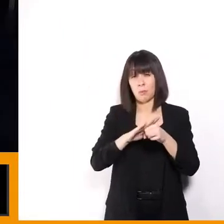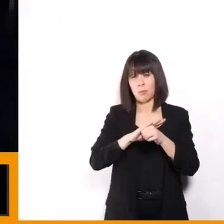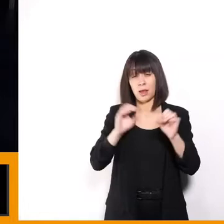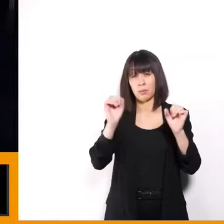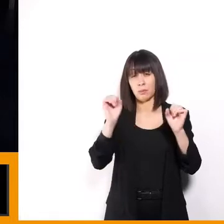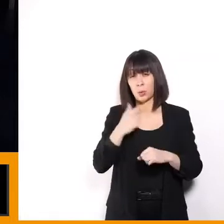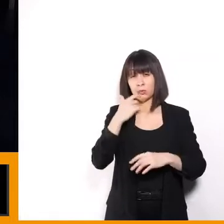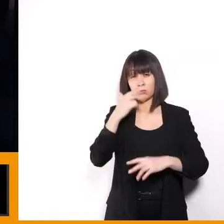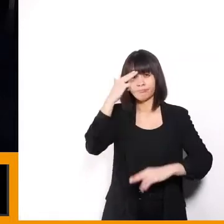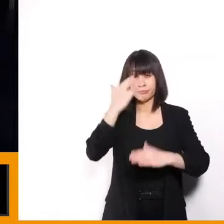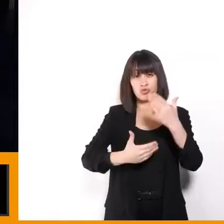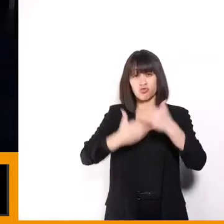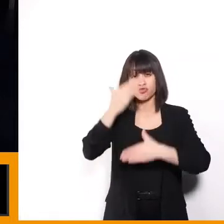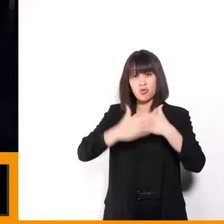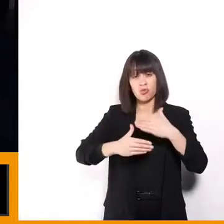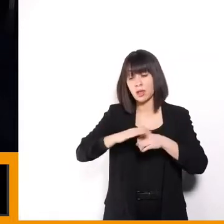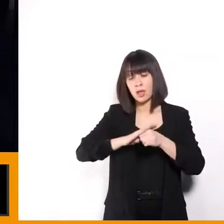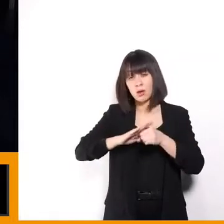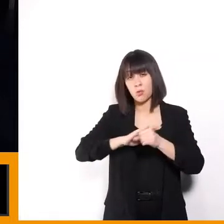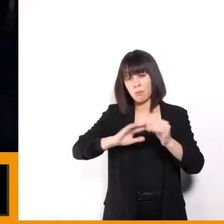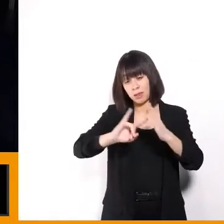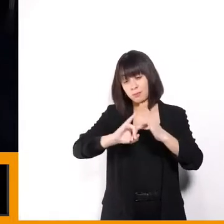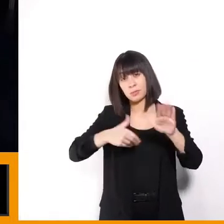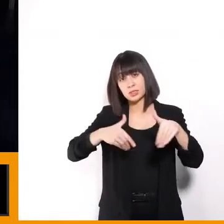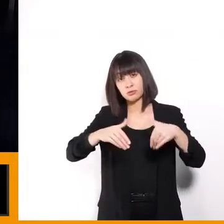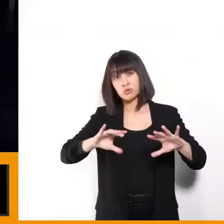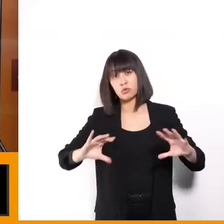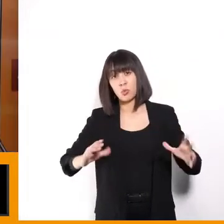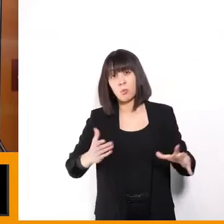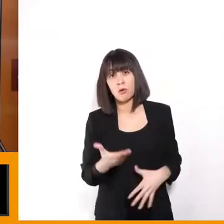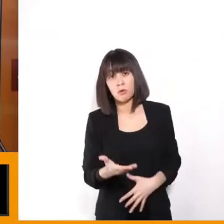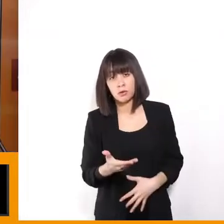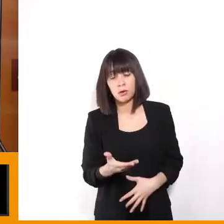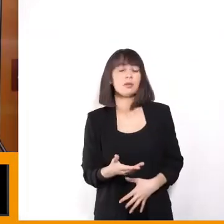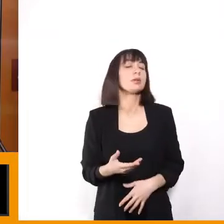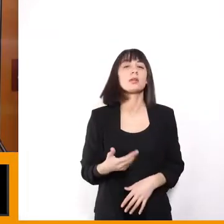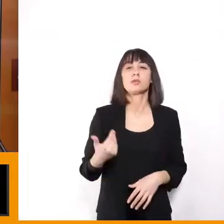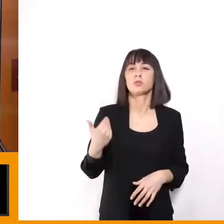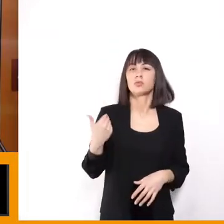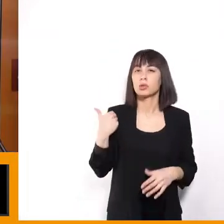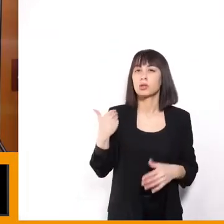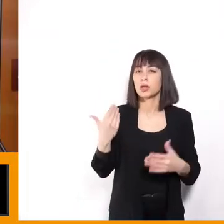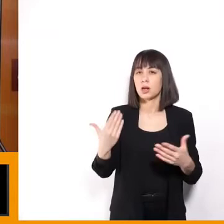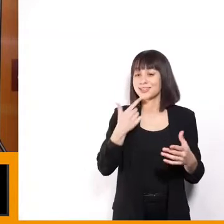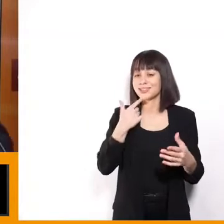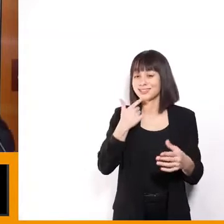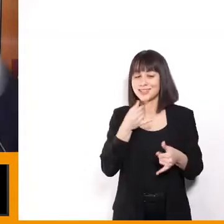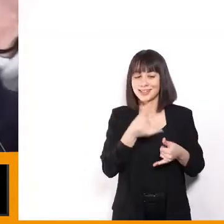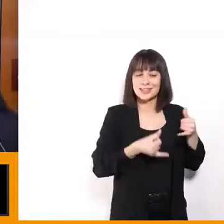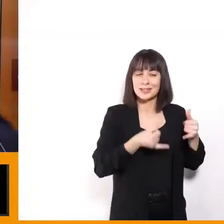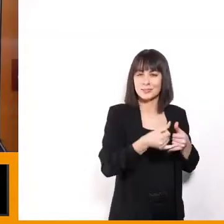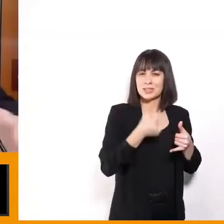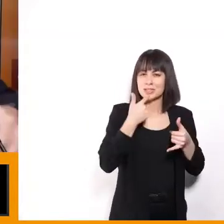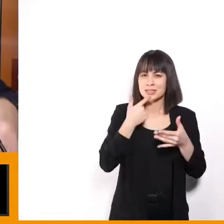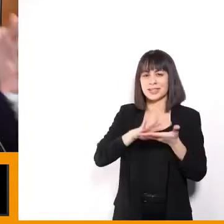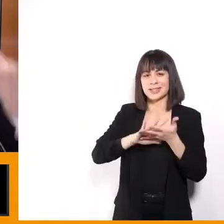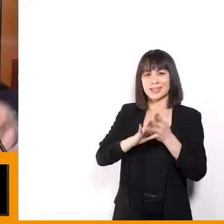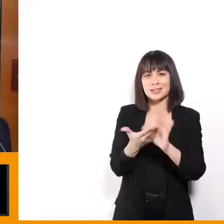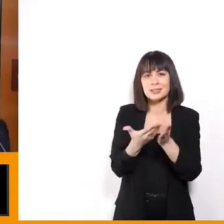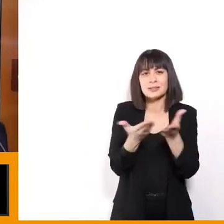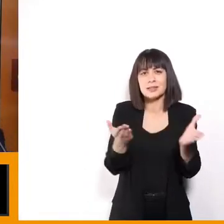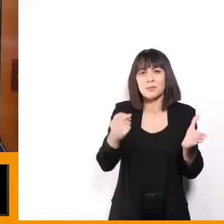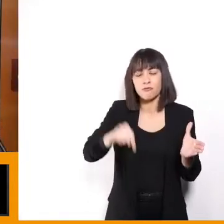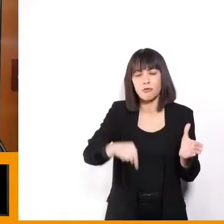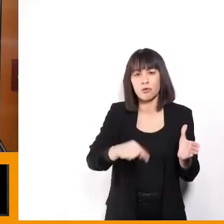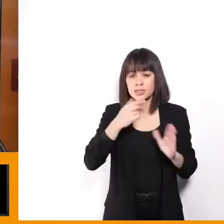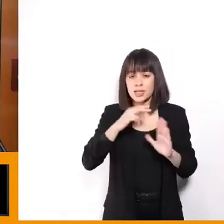de revoir le fonctionnement des MDPH. Tout à l'heure, on a évoqué un choc de simplification avec Valérie Pécresse. Bon, au-delà des problèmes de normes,